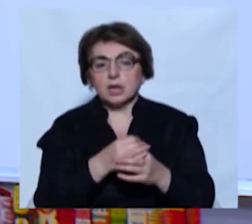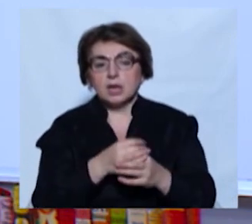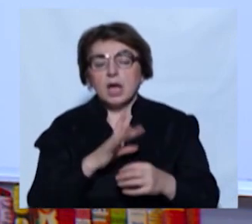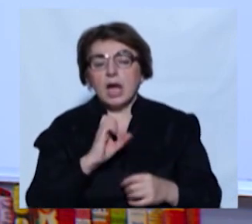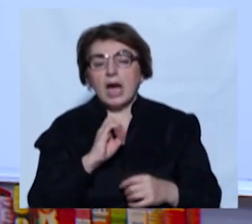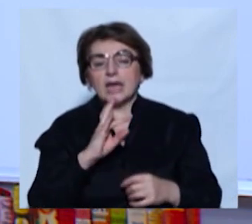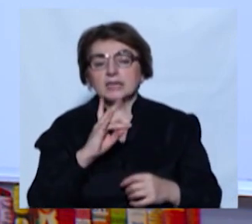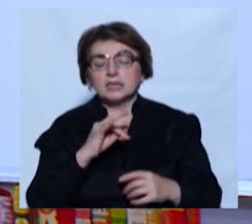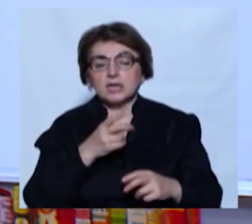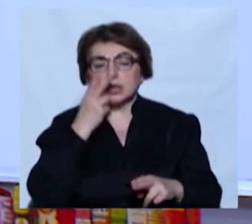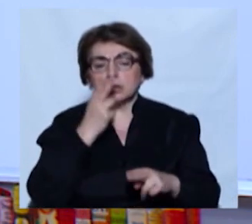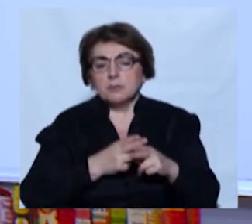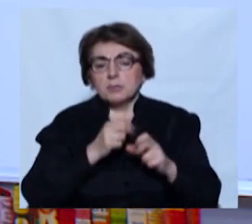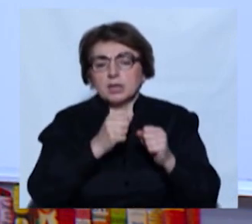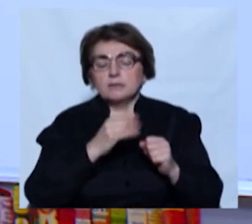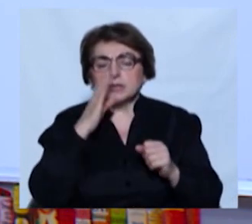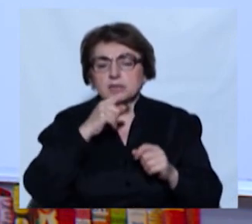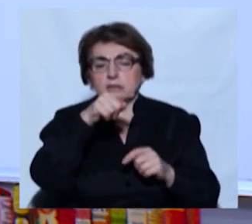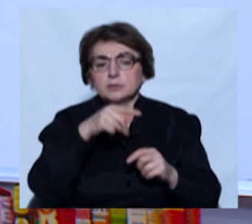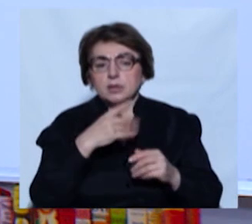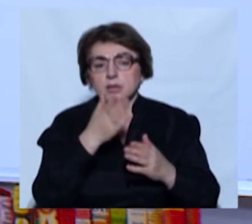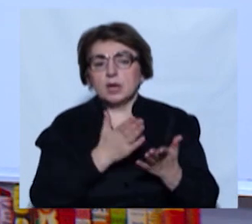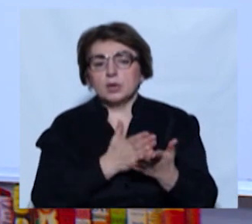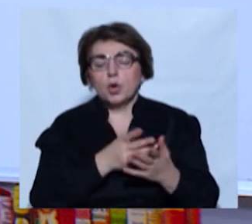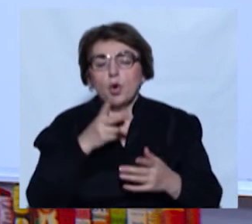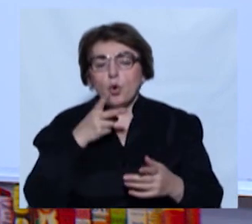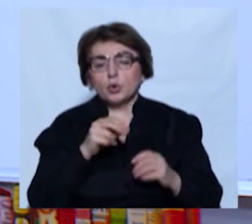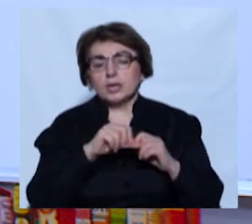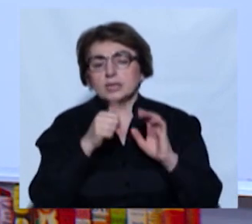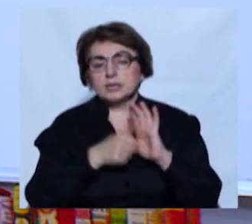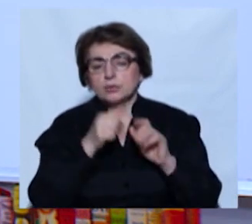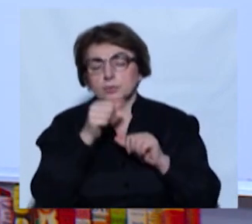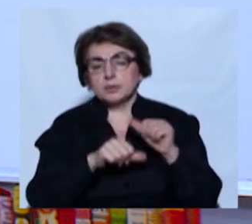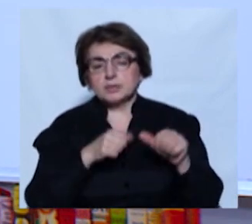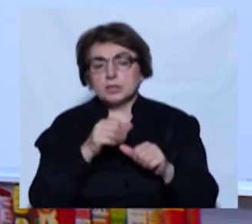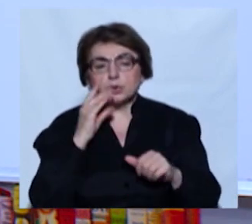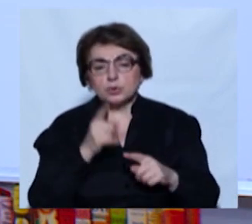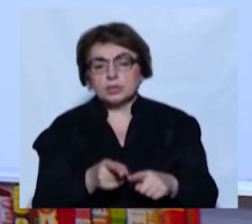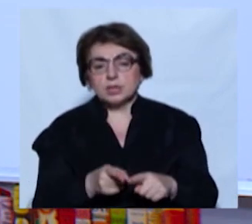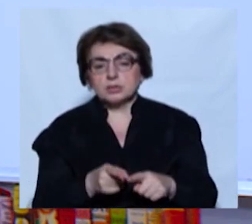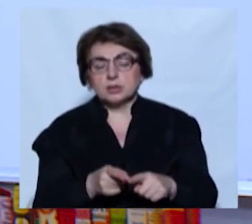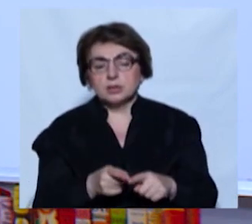არქტიკის მყინვარებს, არქტიკის წყლის მყინვარებს მიეძღვნა. ეს არის 2016 წელი, როდესაც